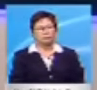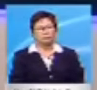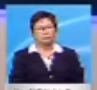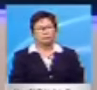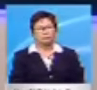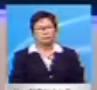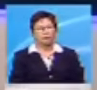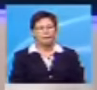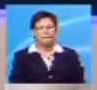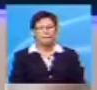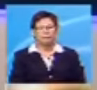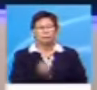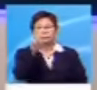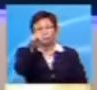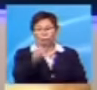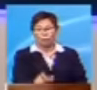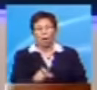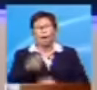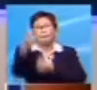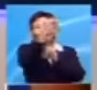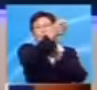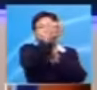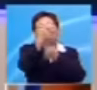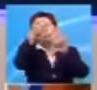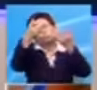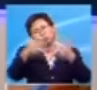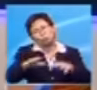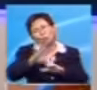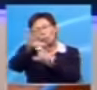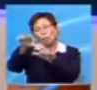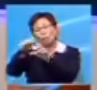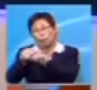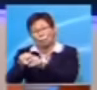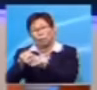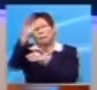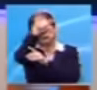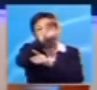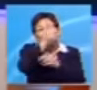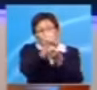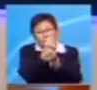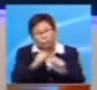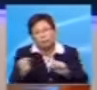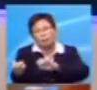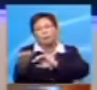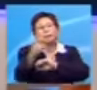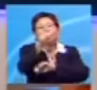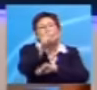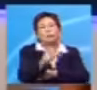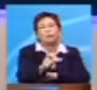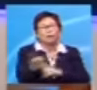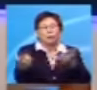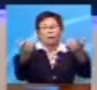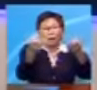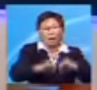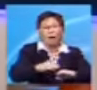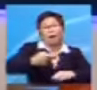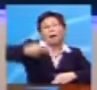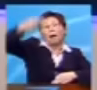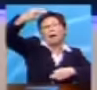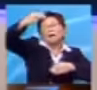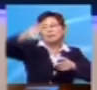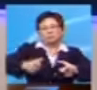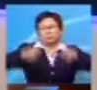siasatan Seorang anggota Bomba yang pernah terlibat dalam operasi mencari dan menyelamat mangsa tragedi Highland Tower